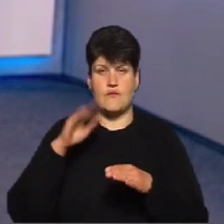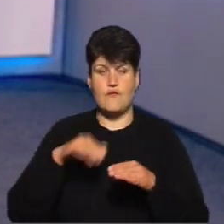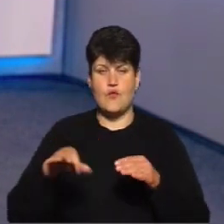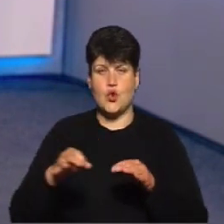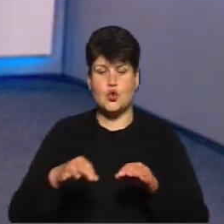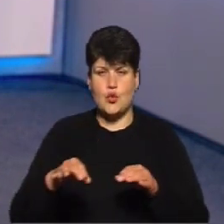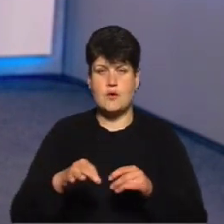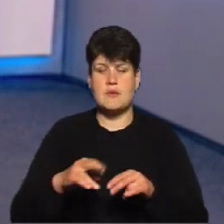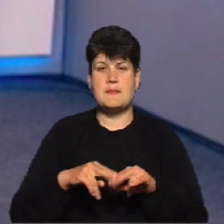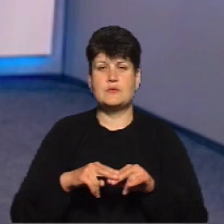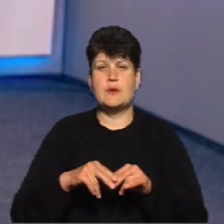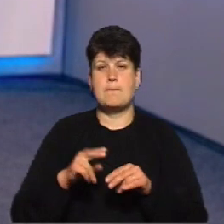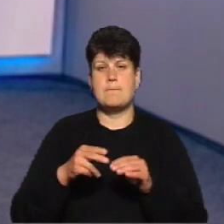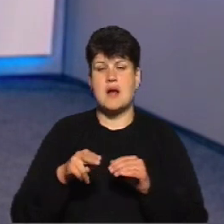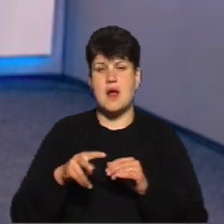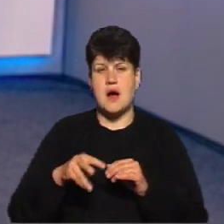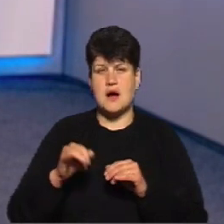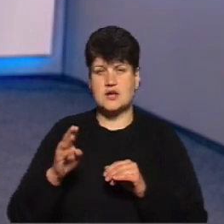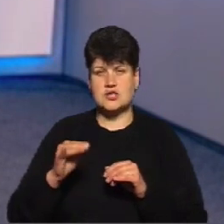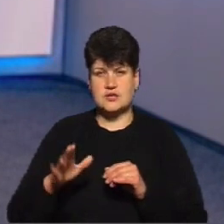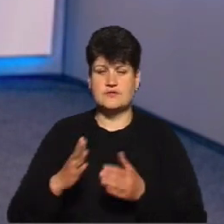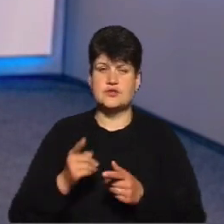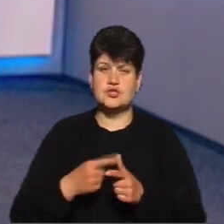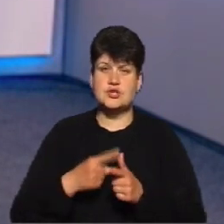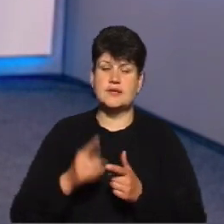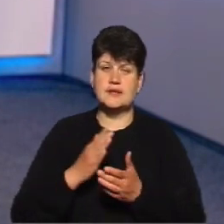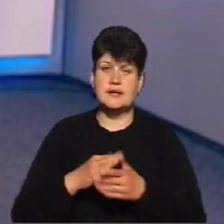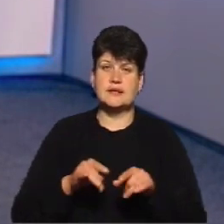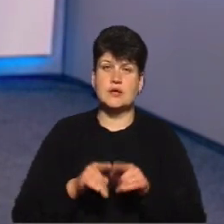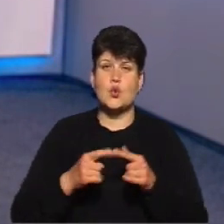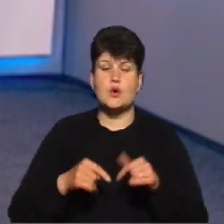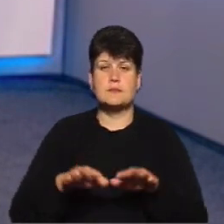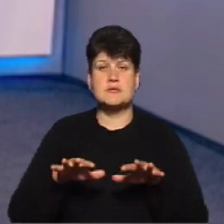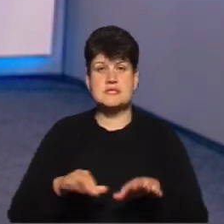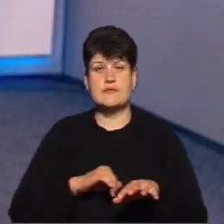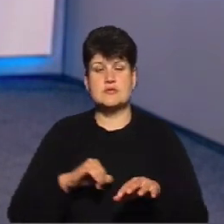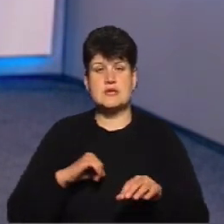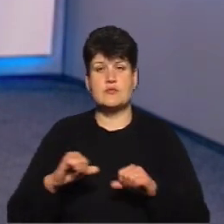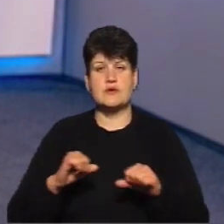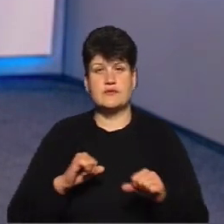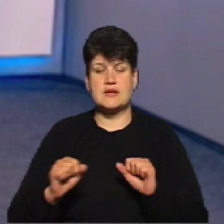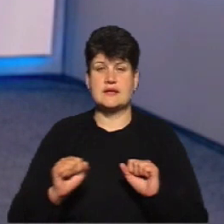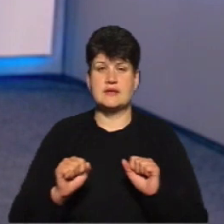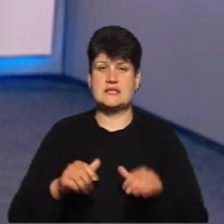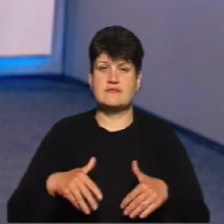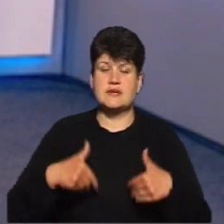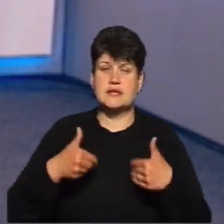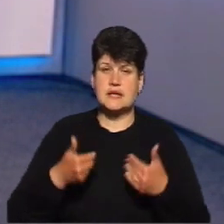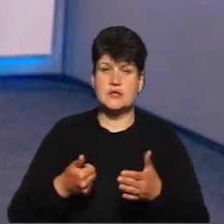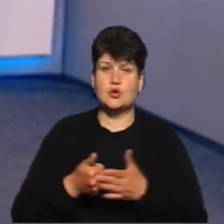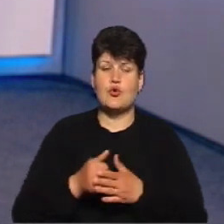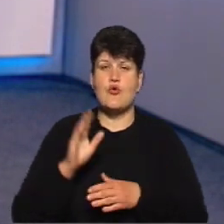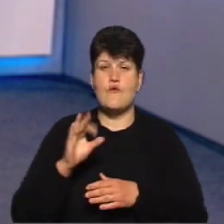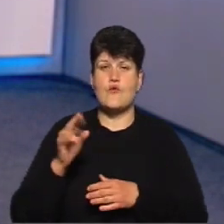є такі органи місцевого самоврядування чи керівники, які звертаються до водолазів і просять їх,